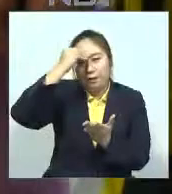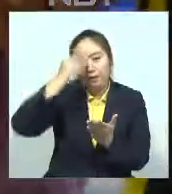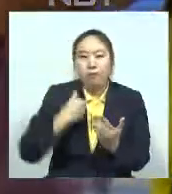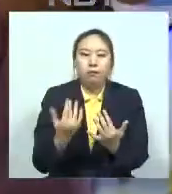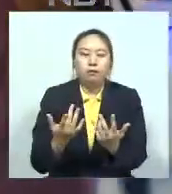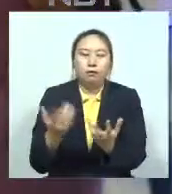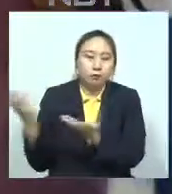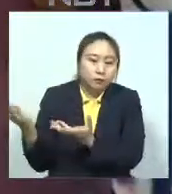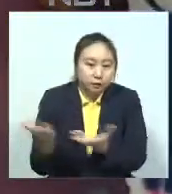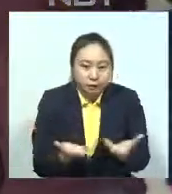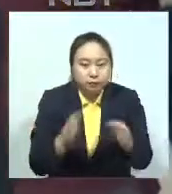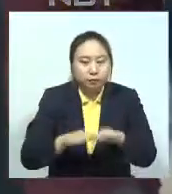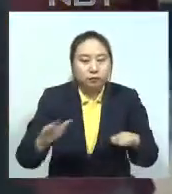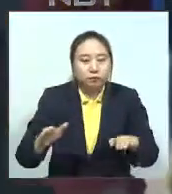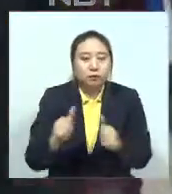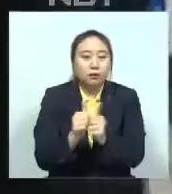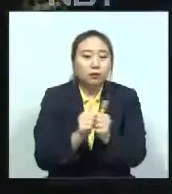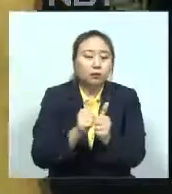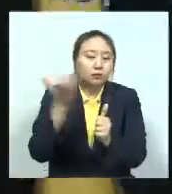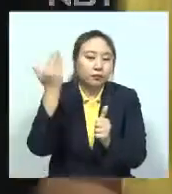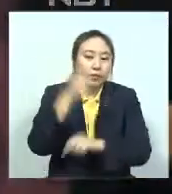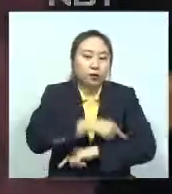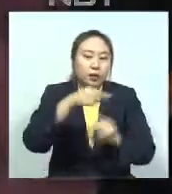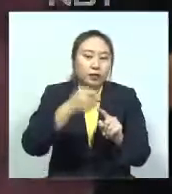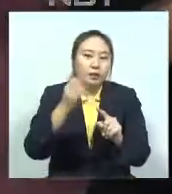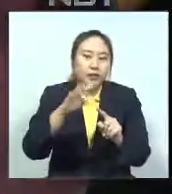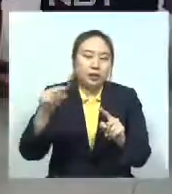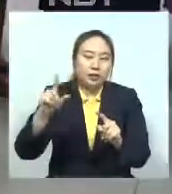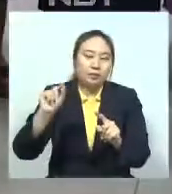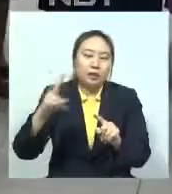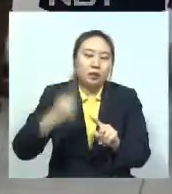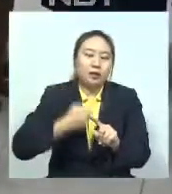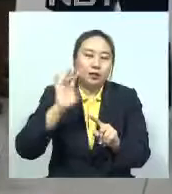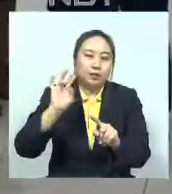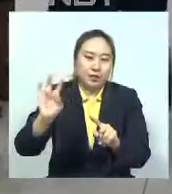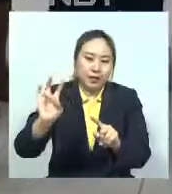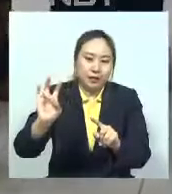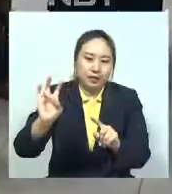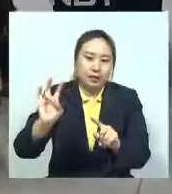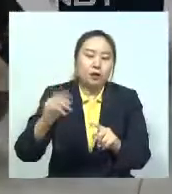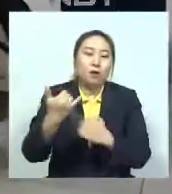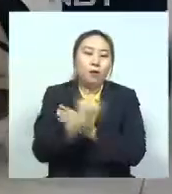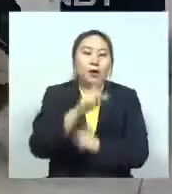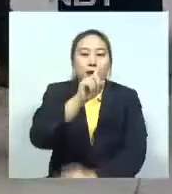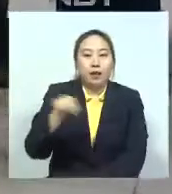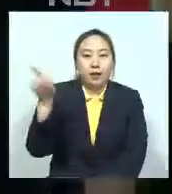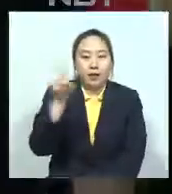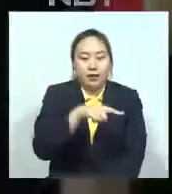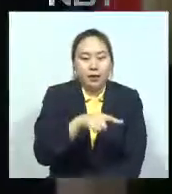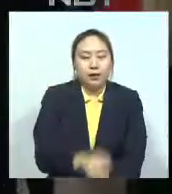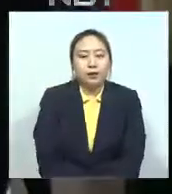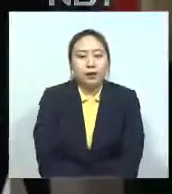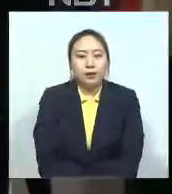ไปรอต้อนรับน้องๆค่ะเขาไปแข่งกันเนี่ยเมื่อวันที่14ถึง22กรกฎาคมที่เมืองบาสของสหราชอาณาจัก